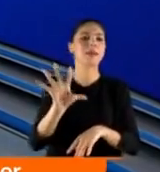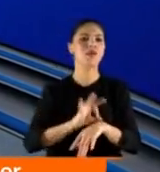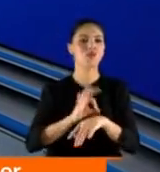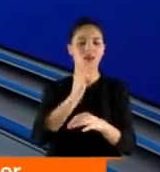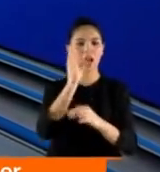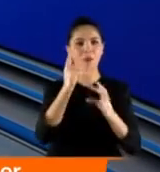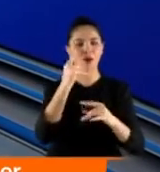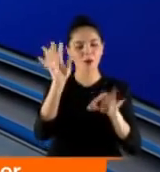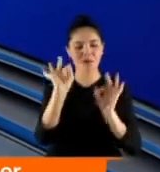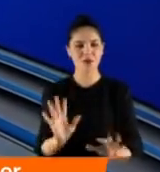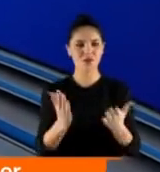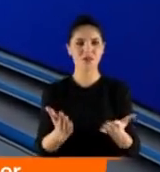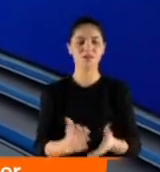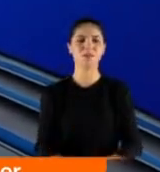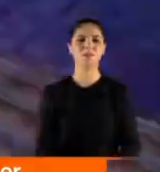dakikalık maraton başladı.